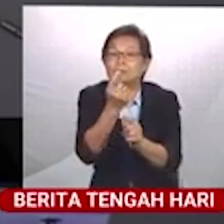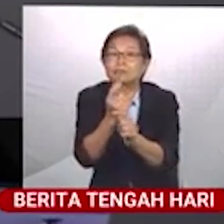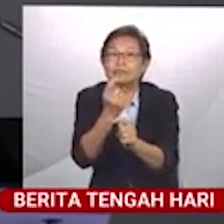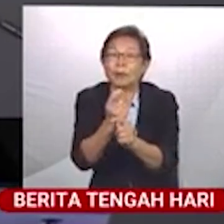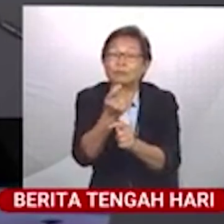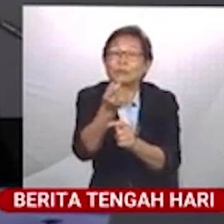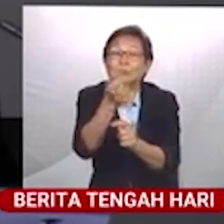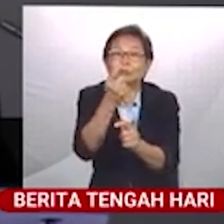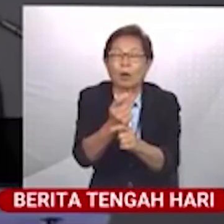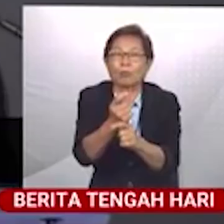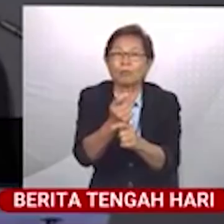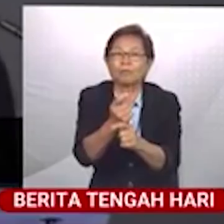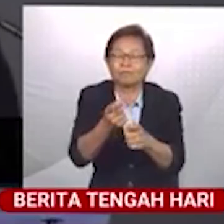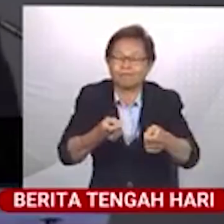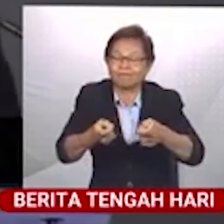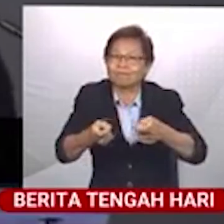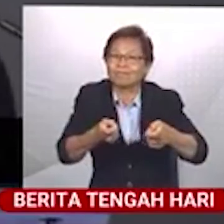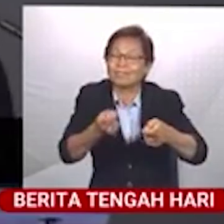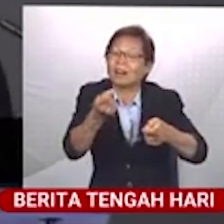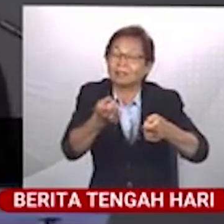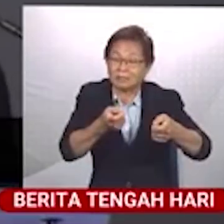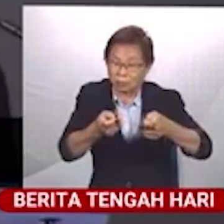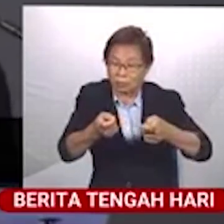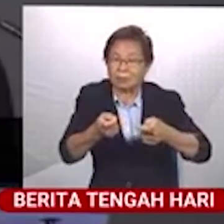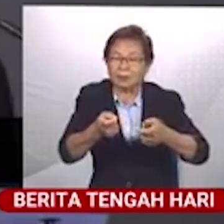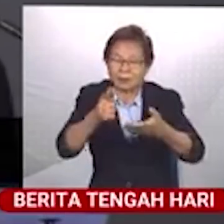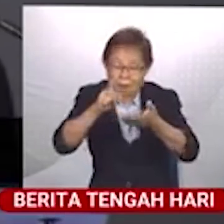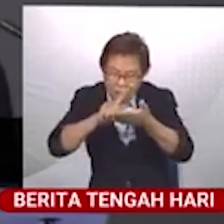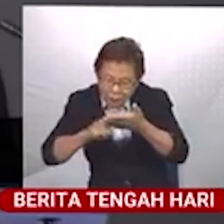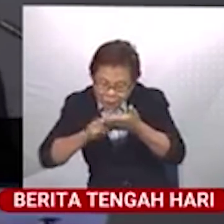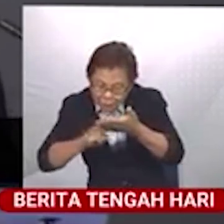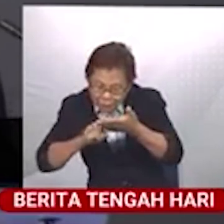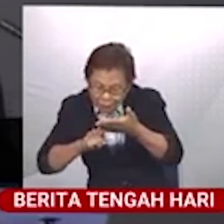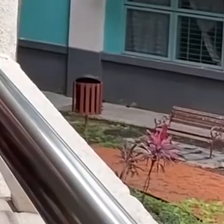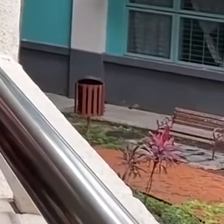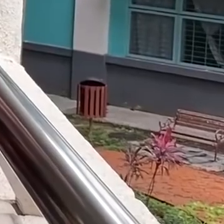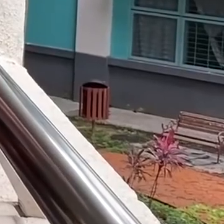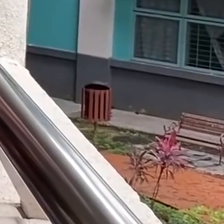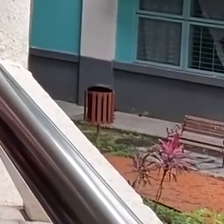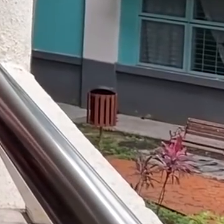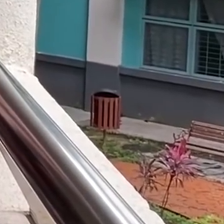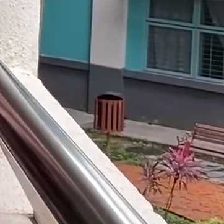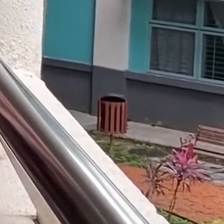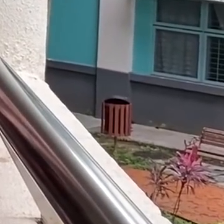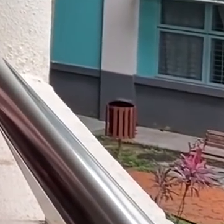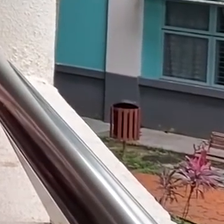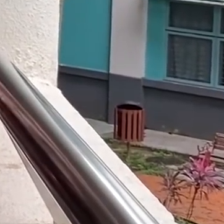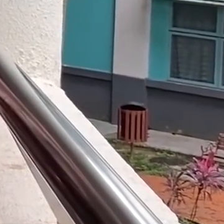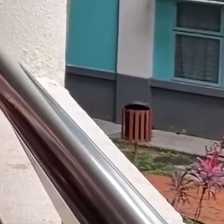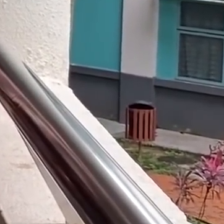ditetapkan sebagai harga kawalan itu dapat diteliti supaya tidaklah terlalu